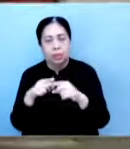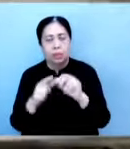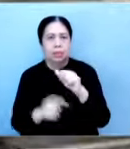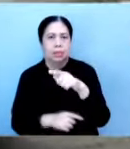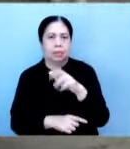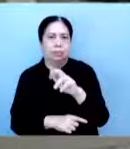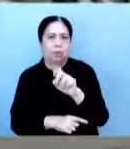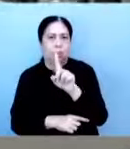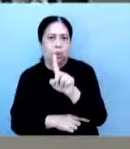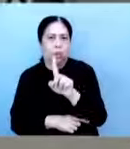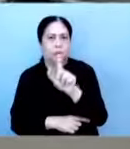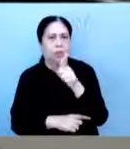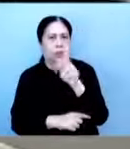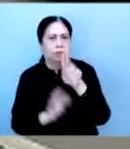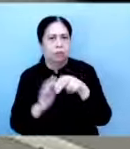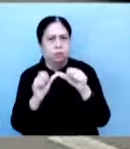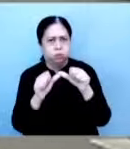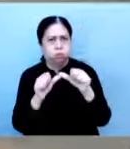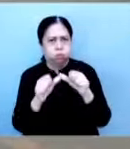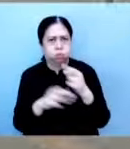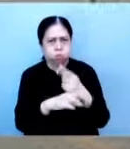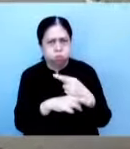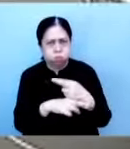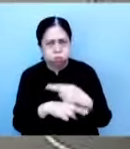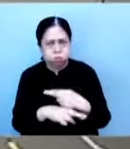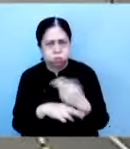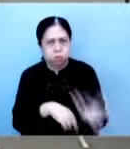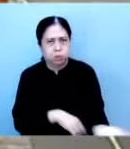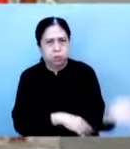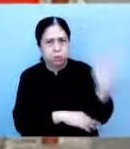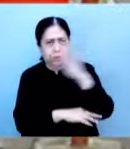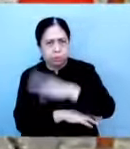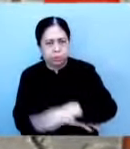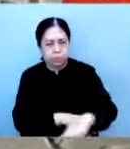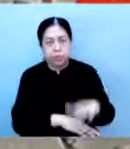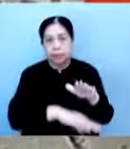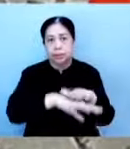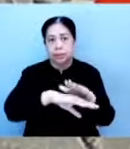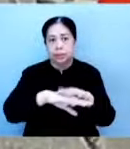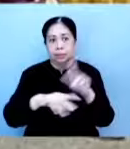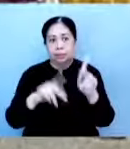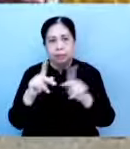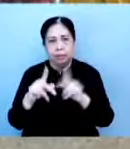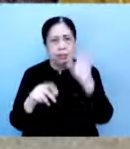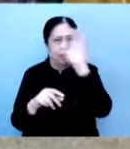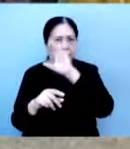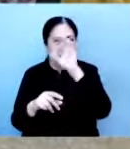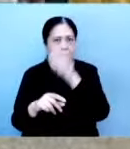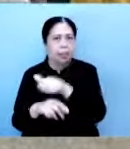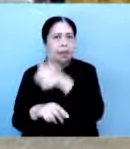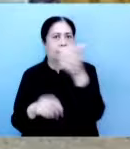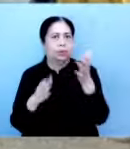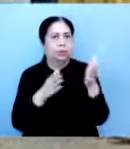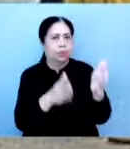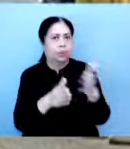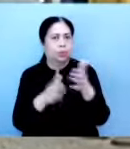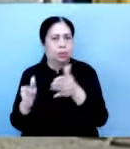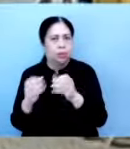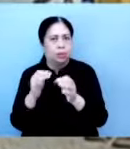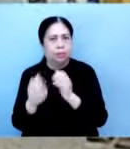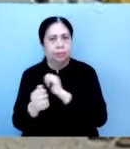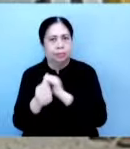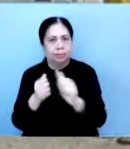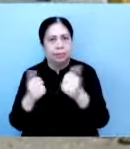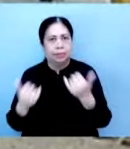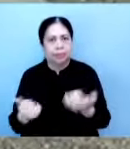24 hours ang isasagawang roadworks kaya naman inabisuhan na ang mga motorista na maghanap ng alternatibong ruta kung babyahe ngayong